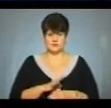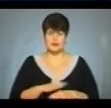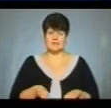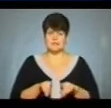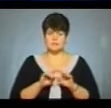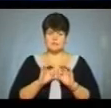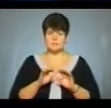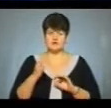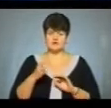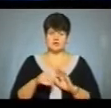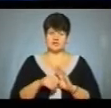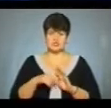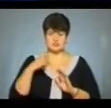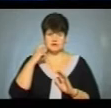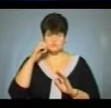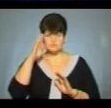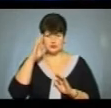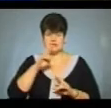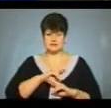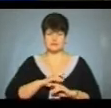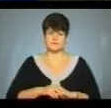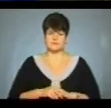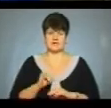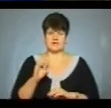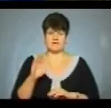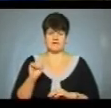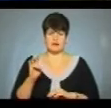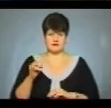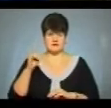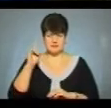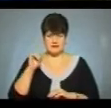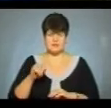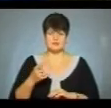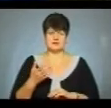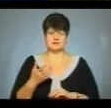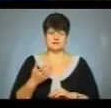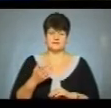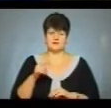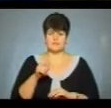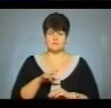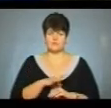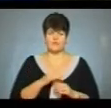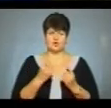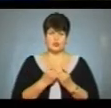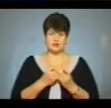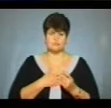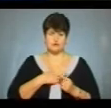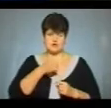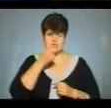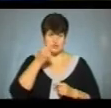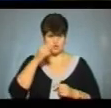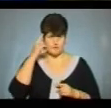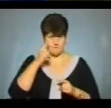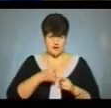про 46-річного чоловіка, який загинув. Івана я знала, наскільки він був однокласником мого старшого